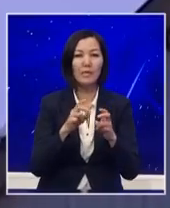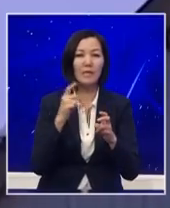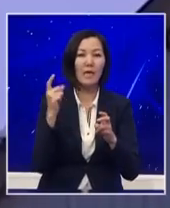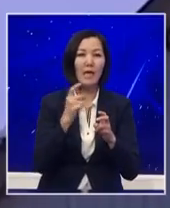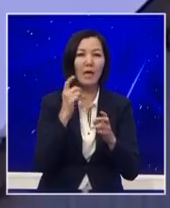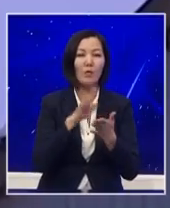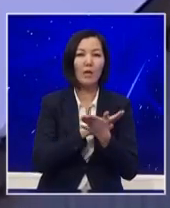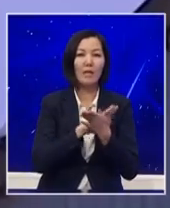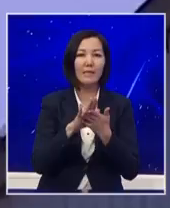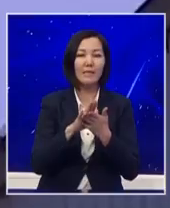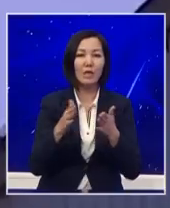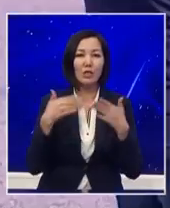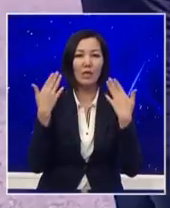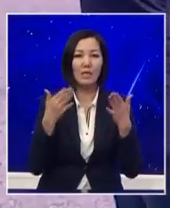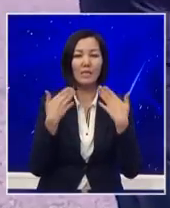және